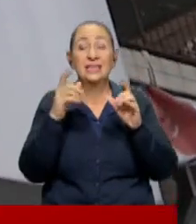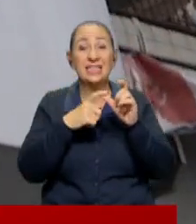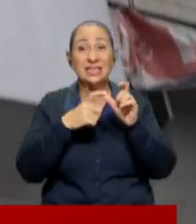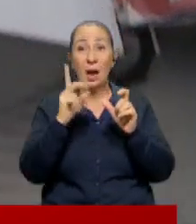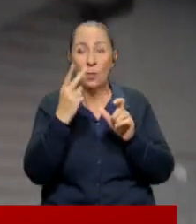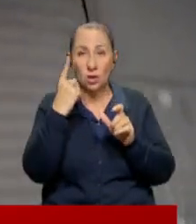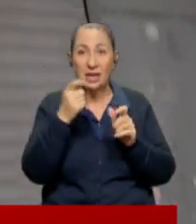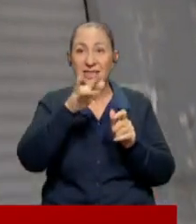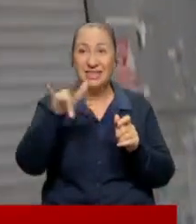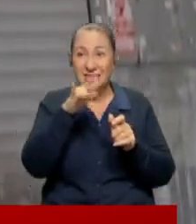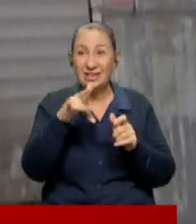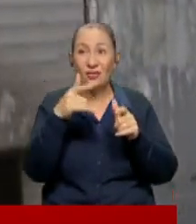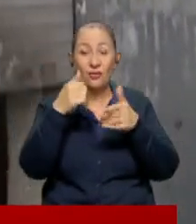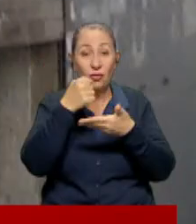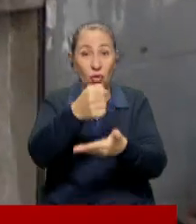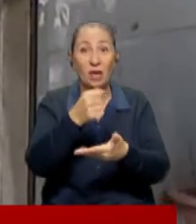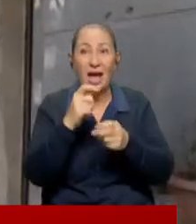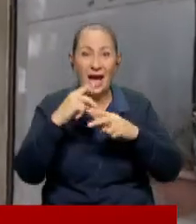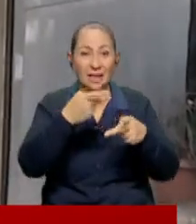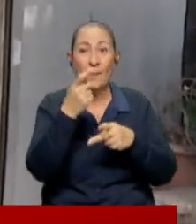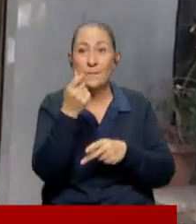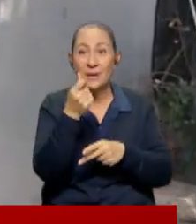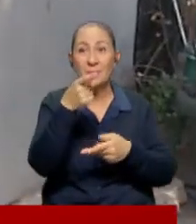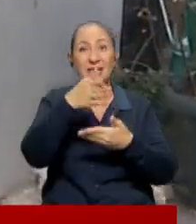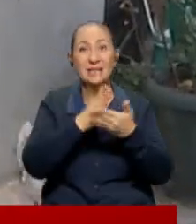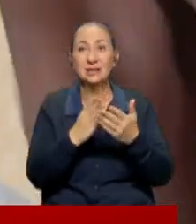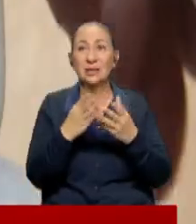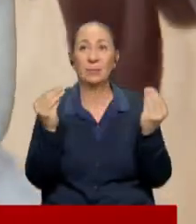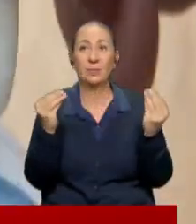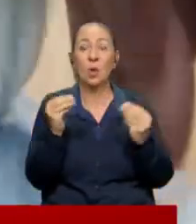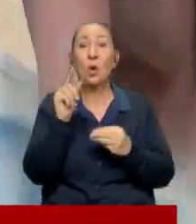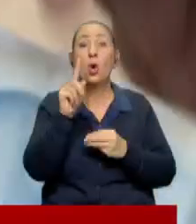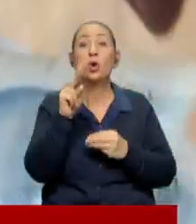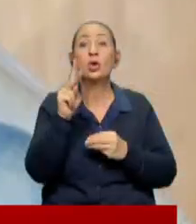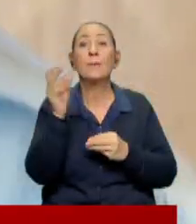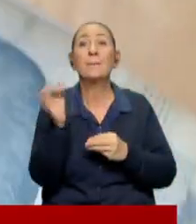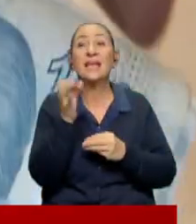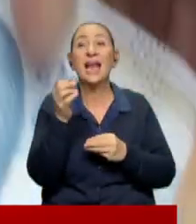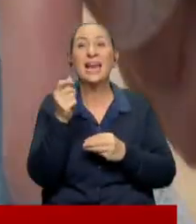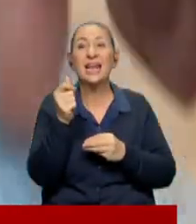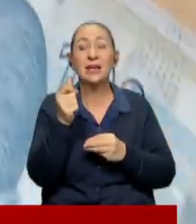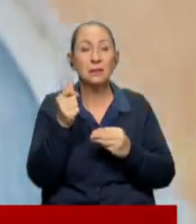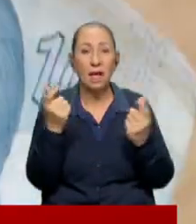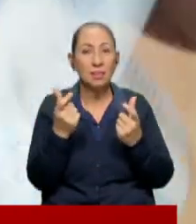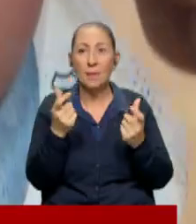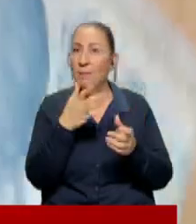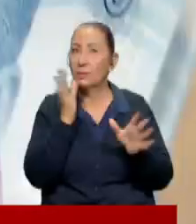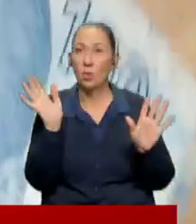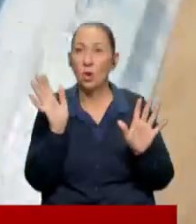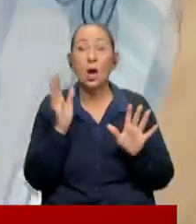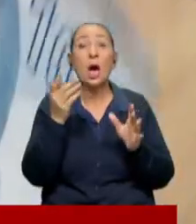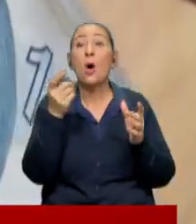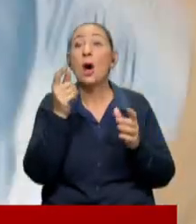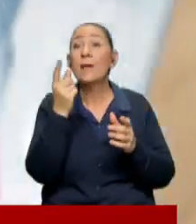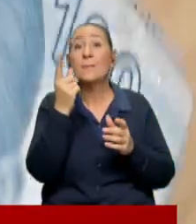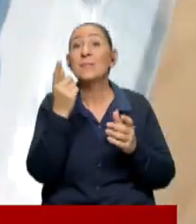raporuna göre işsizlik fonundan aktarılan paranın bir kısmı kayıp. 12 milyar liranın akıbeti bilinmiyor. Akıbeti